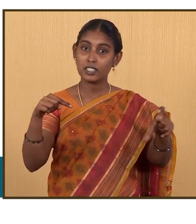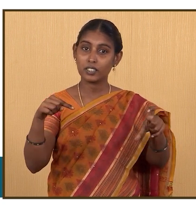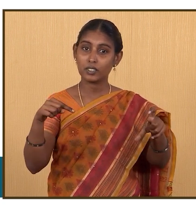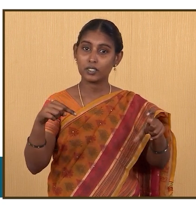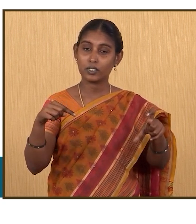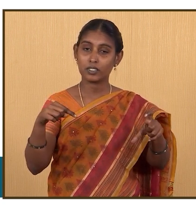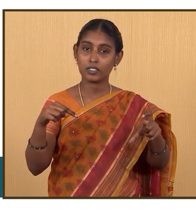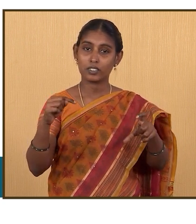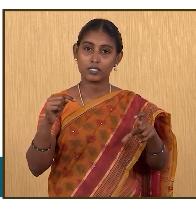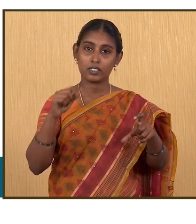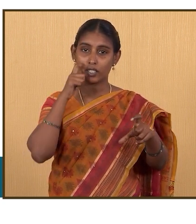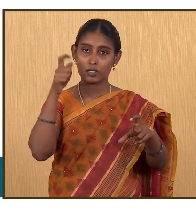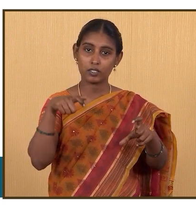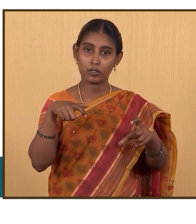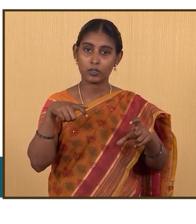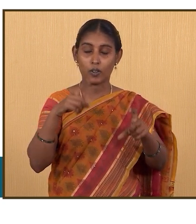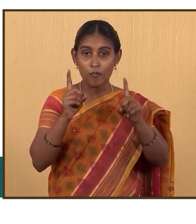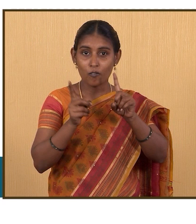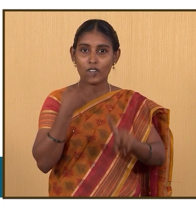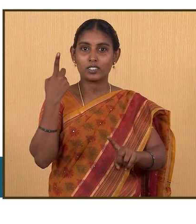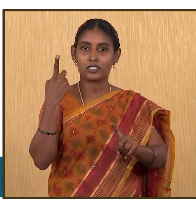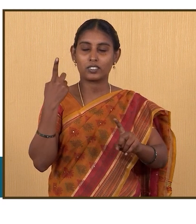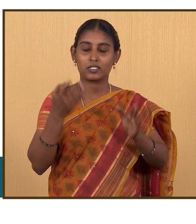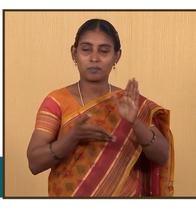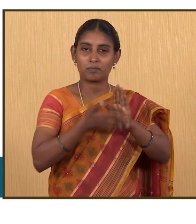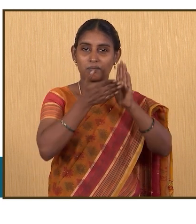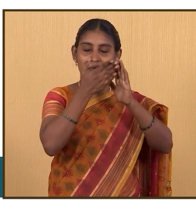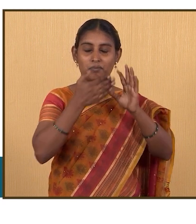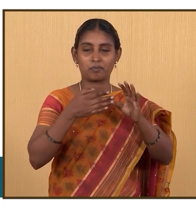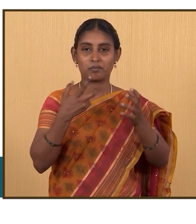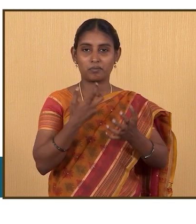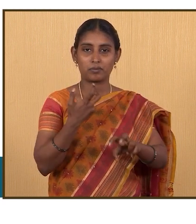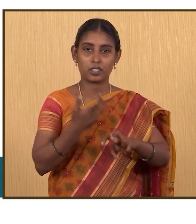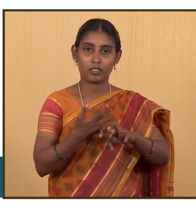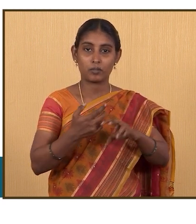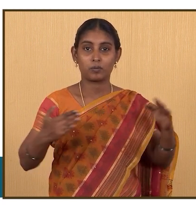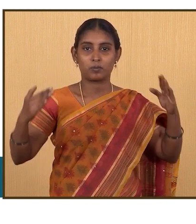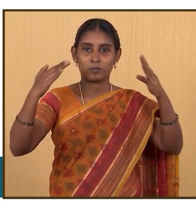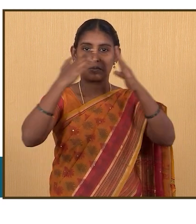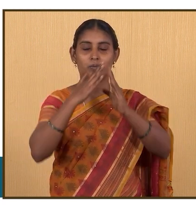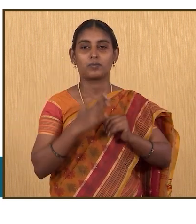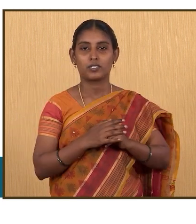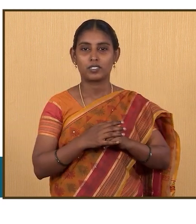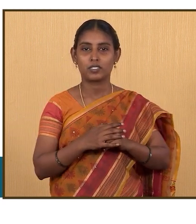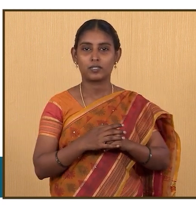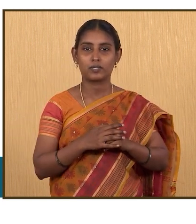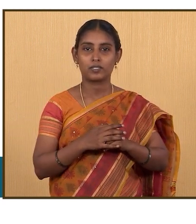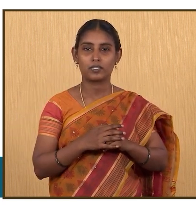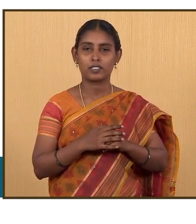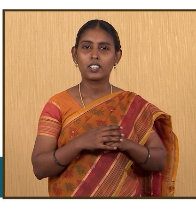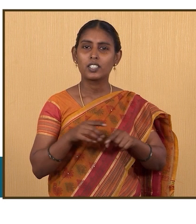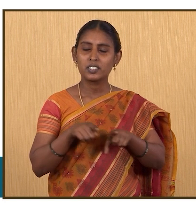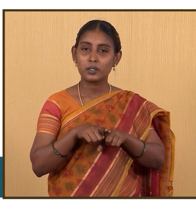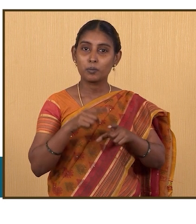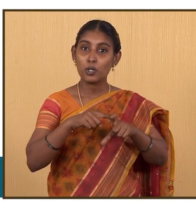கோட்டை. இது ஆங்கிலேயர்களுடைய முதன் முதல் கோட்டை அப்படின்னு சொல்லலாம்.